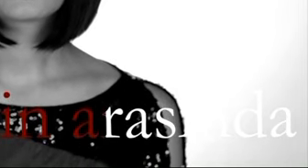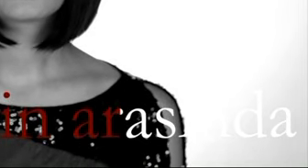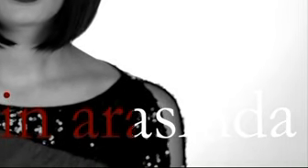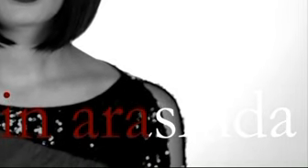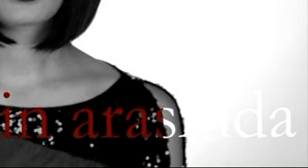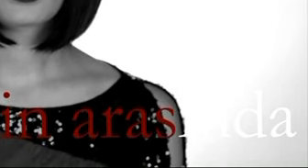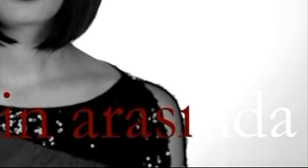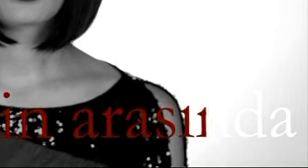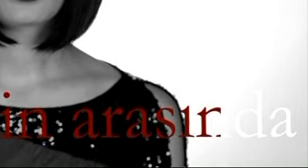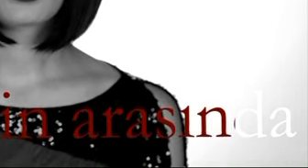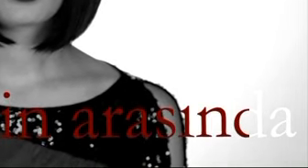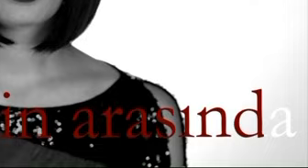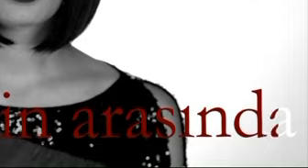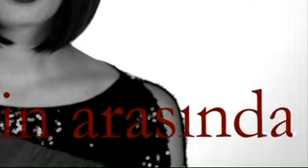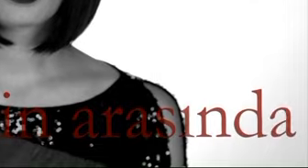arasında.